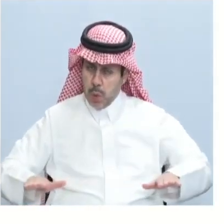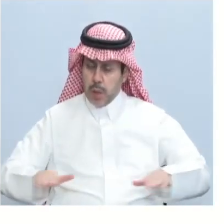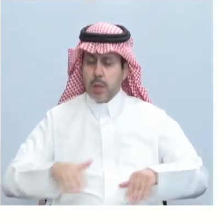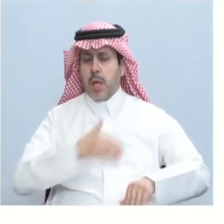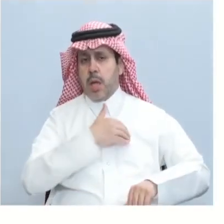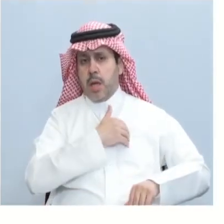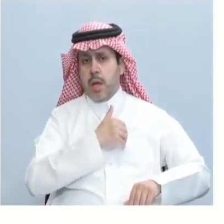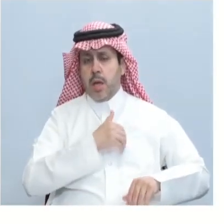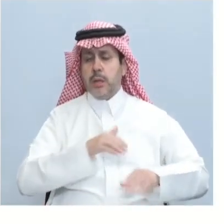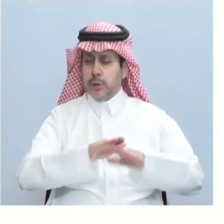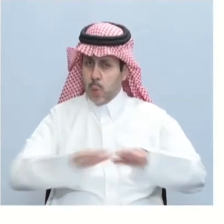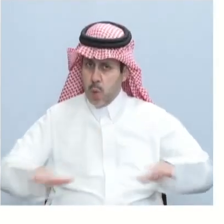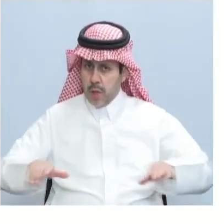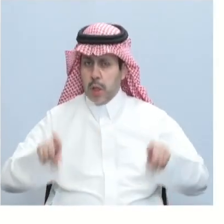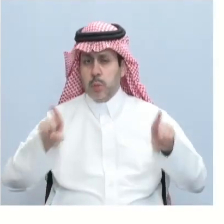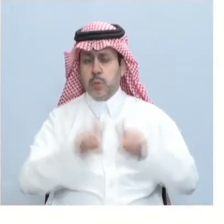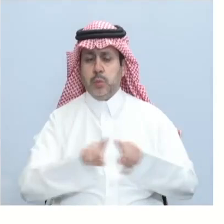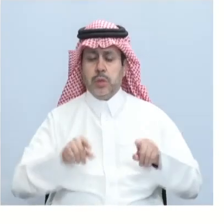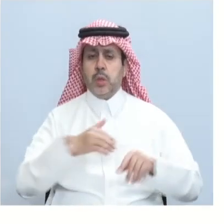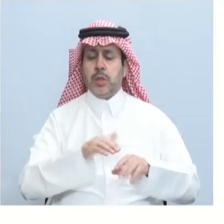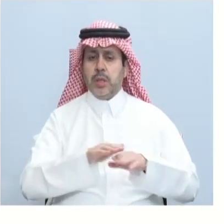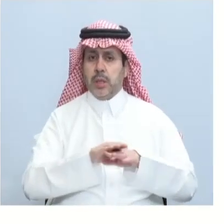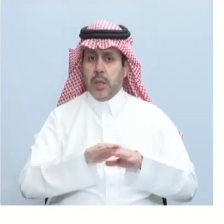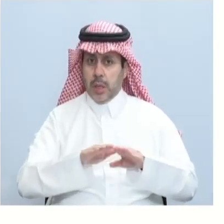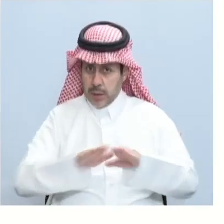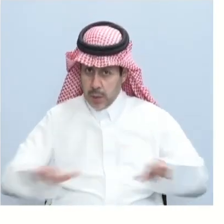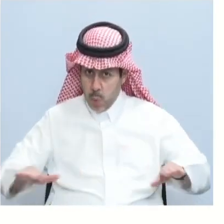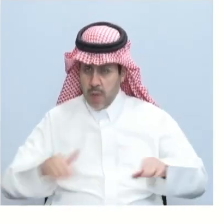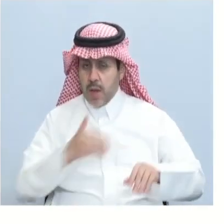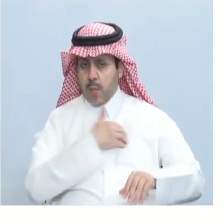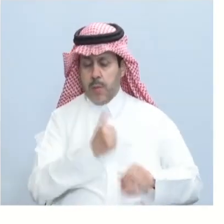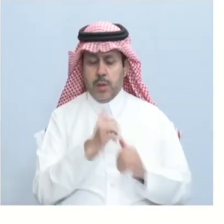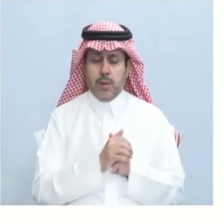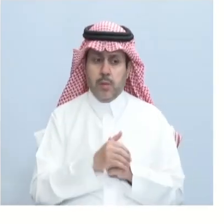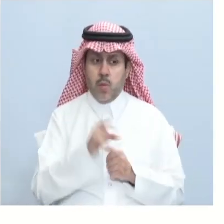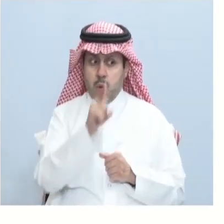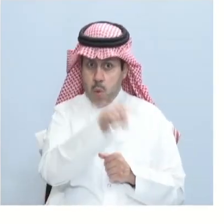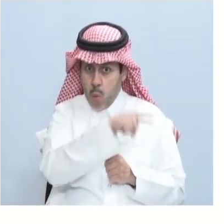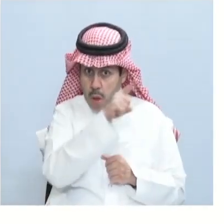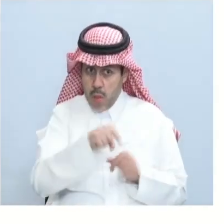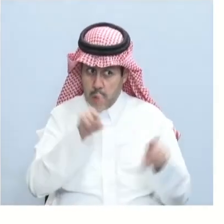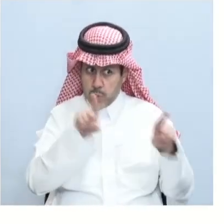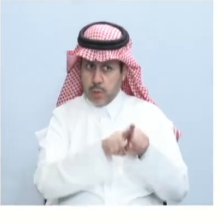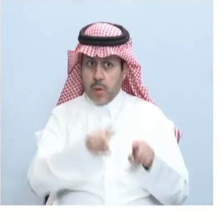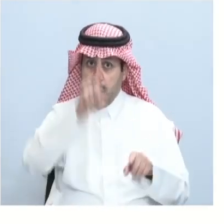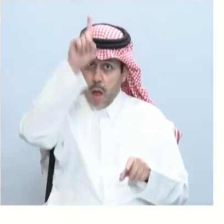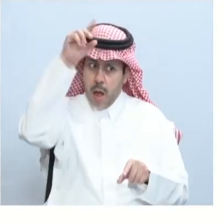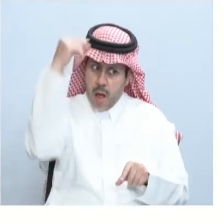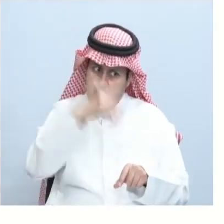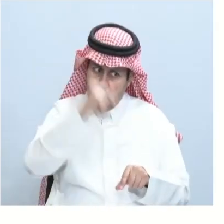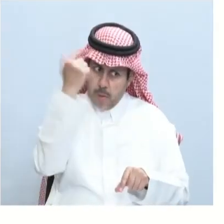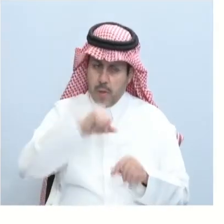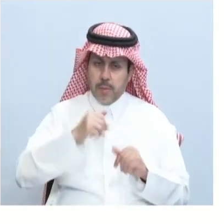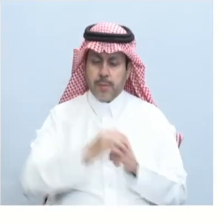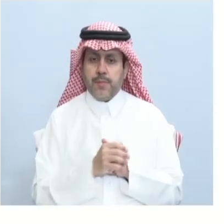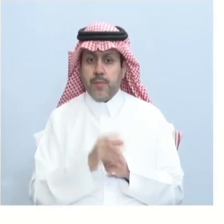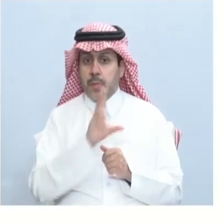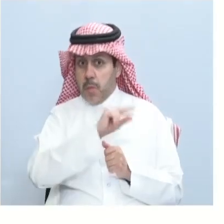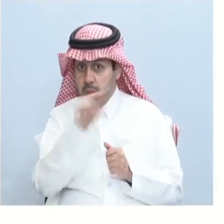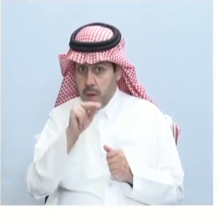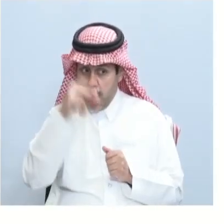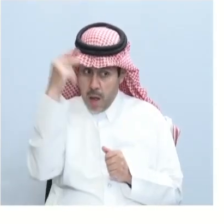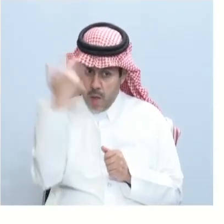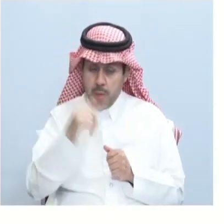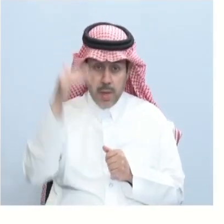ويحذرهم فاصدع بما تؤمر وان ينذر المشركين ويحذرهم ان يصيبهم عذاب مثل العذاب